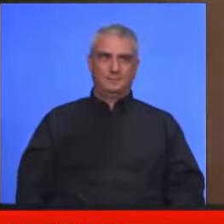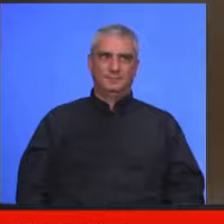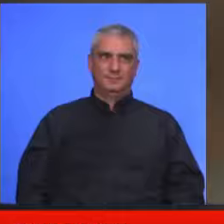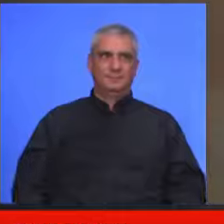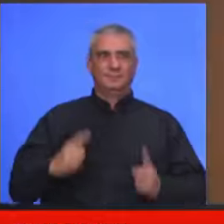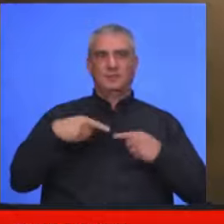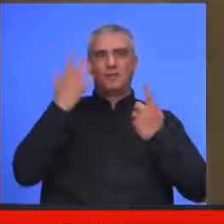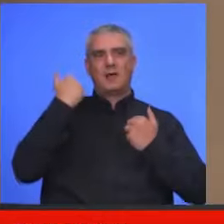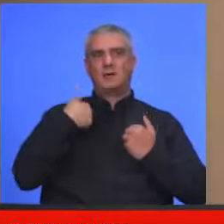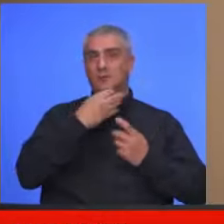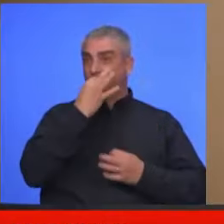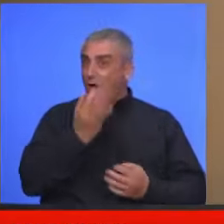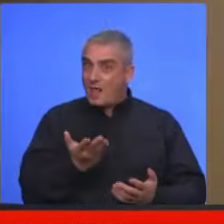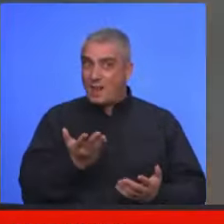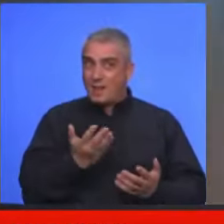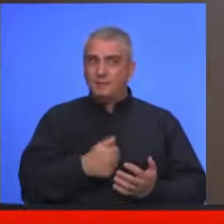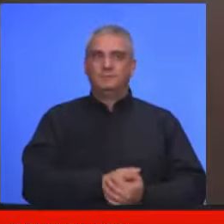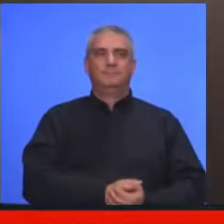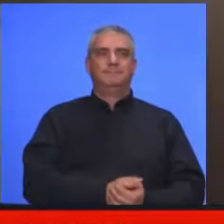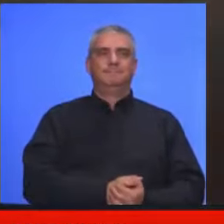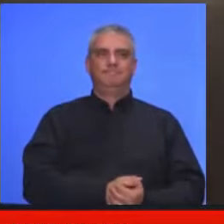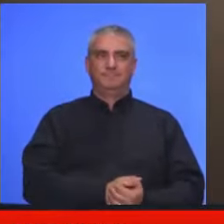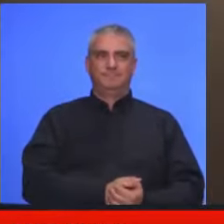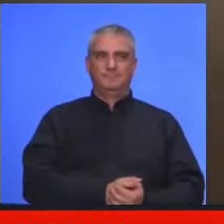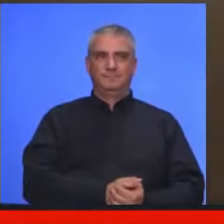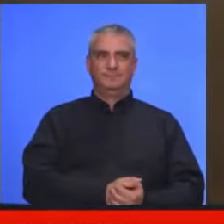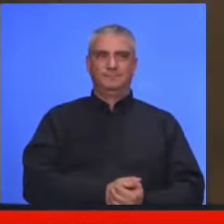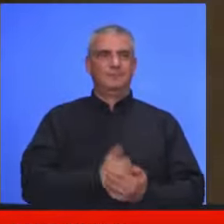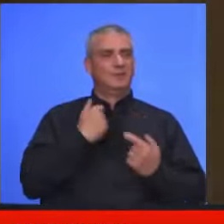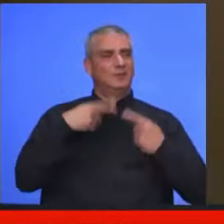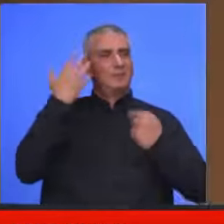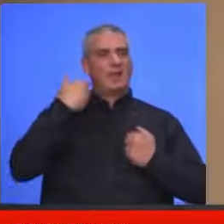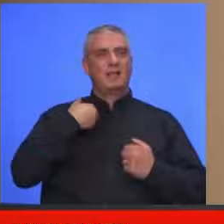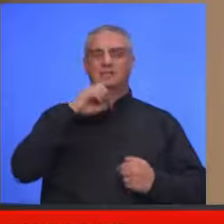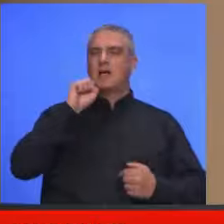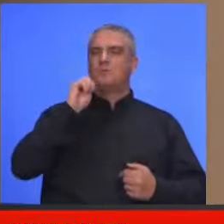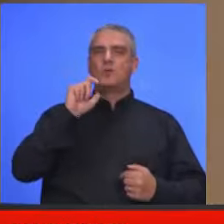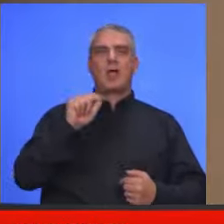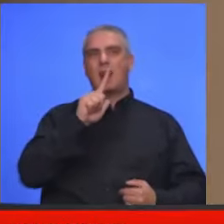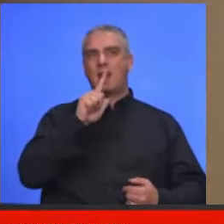איזה יום היה, אתה שואל. איזה יום היה לי